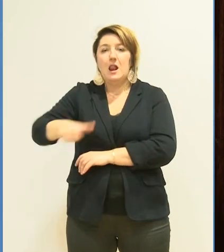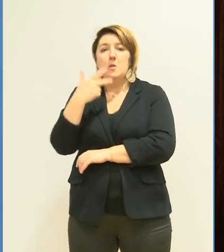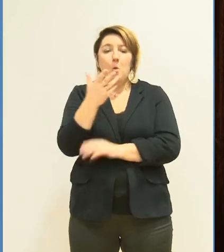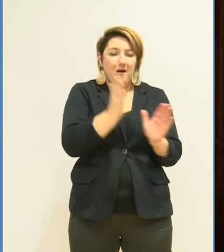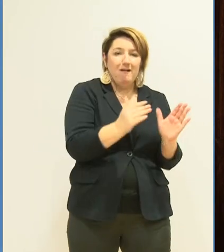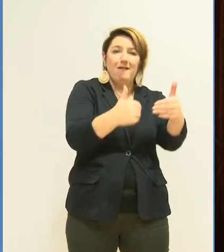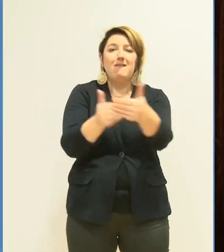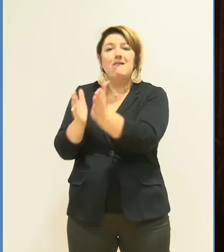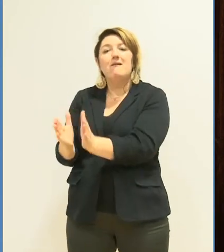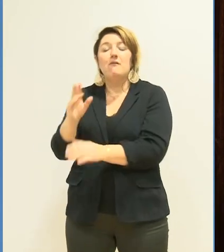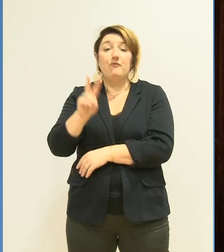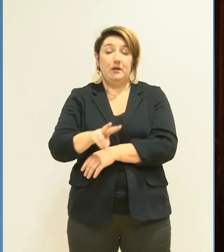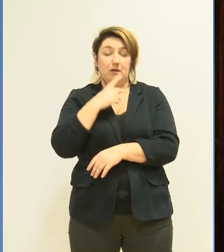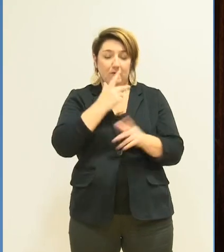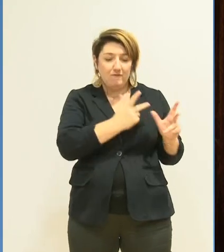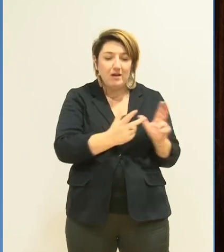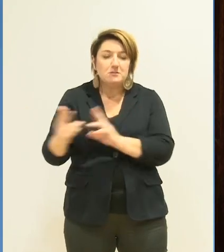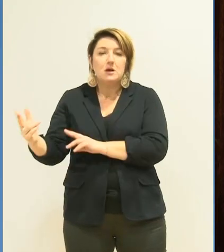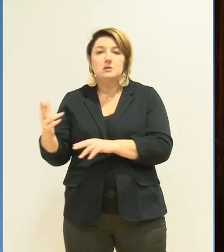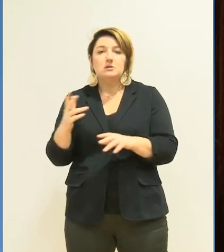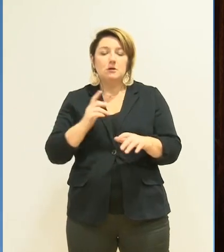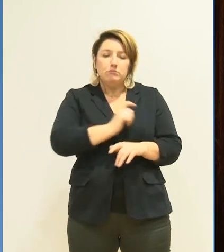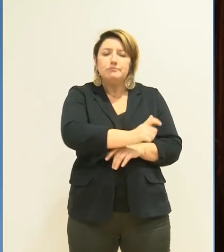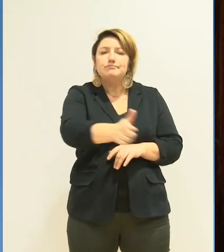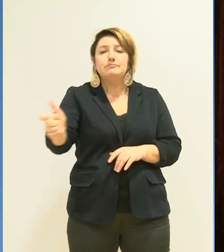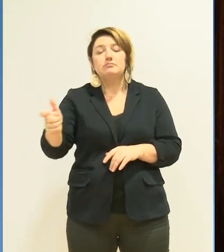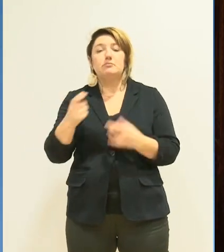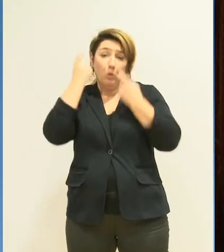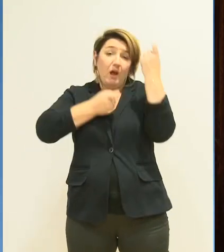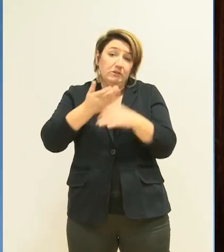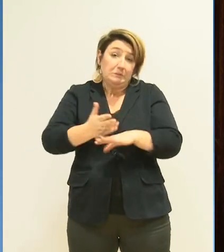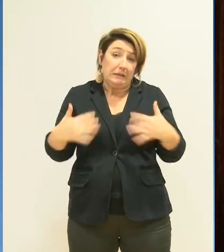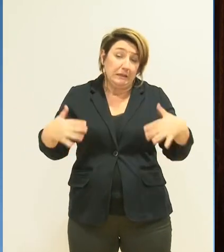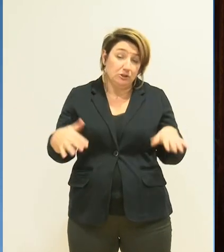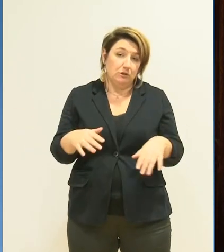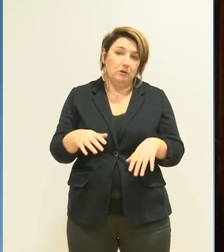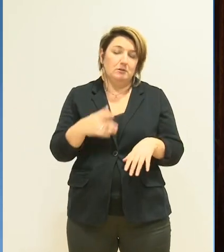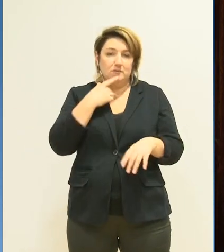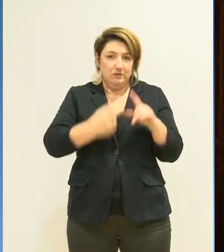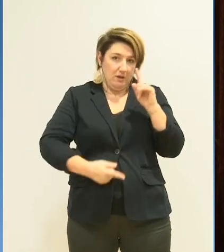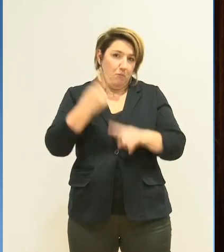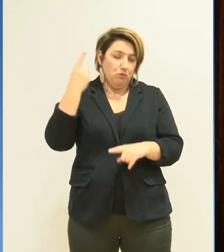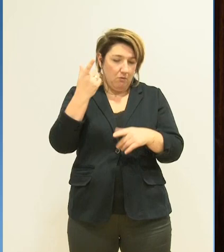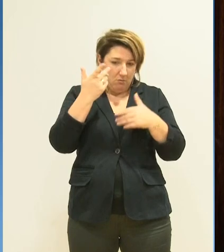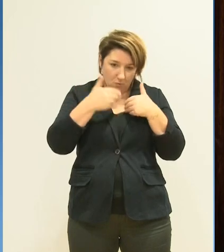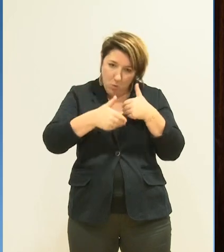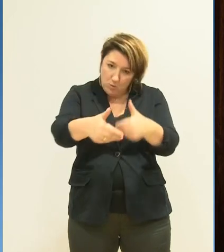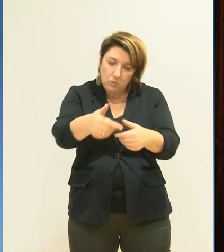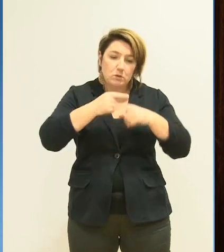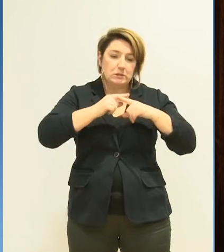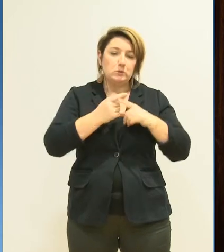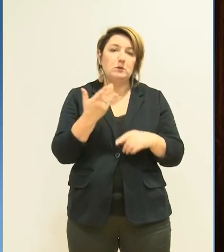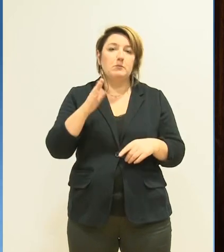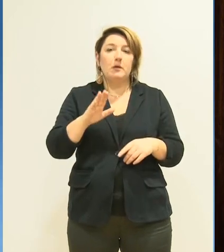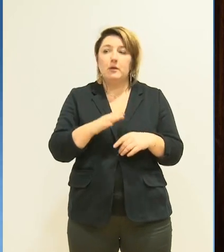était bien évidemment envisagé et qu'il nous semble important de poursuivre cette dynamique mais que l'un ne va